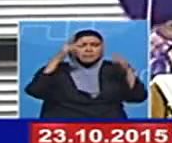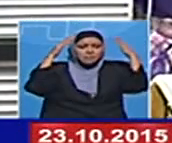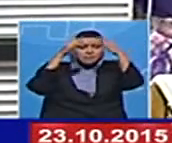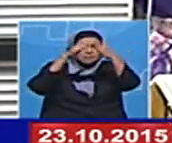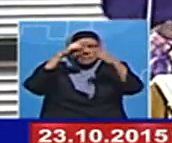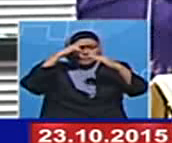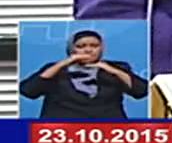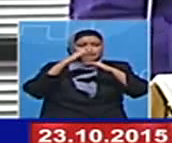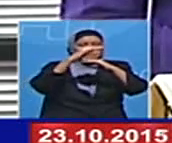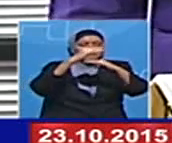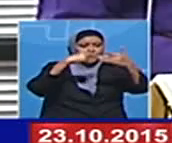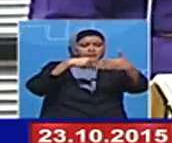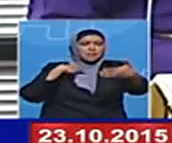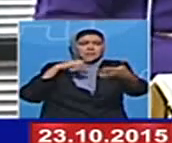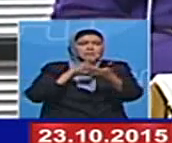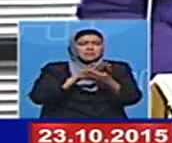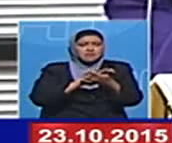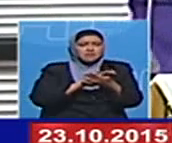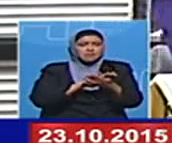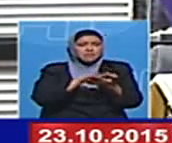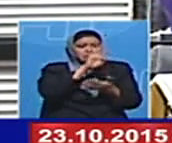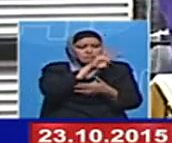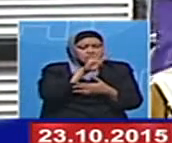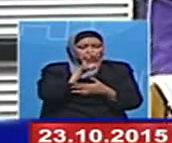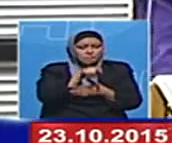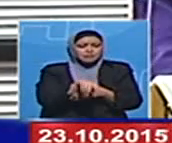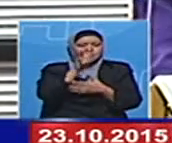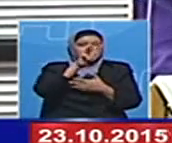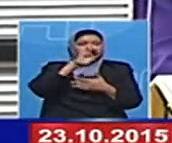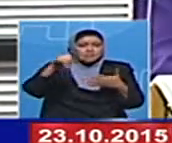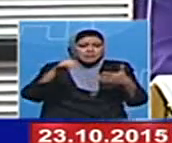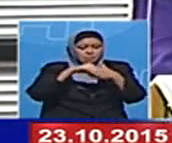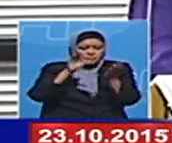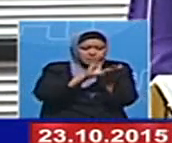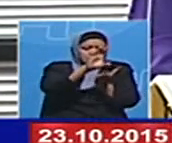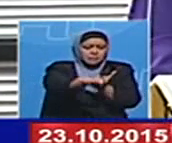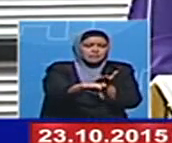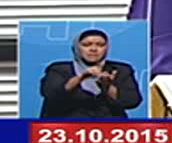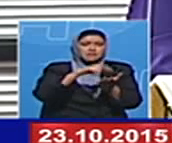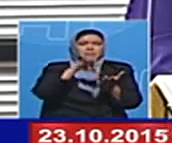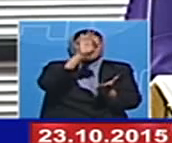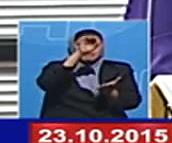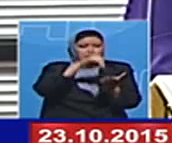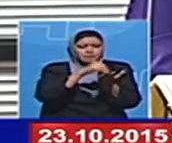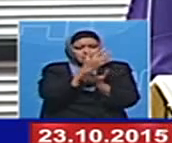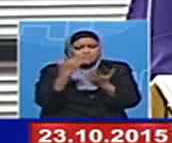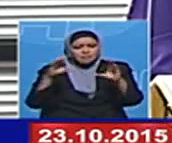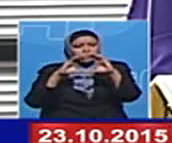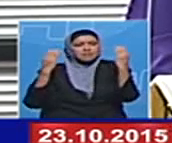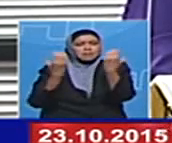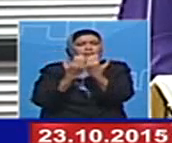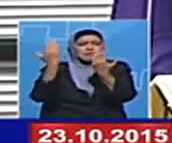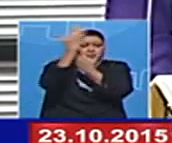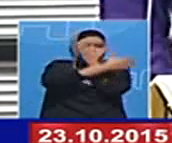pula 446 juta diperuntukkan untuk pelbagai program di r13 buah kelas seluruh